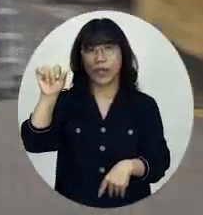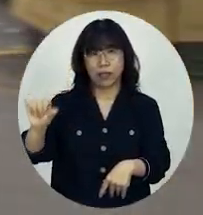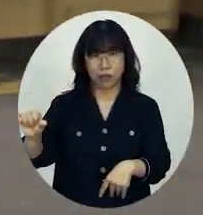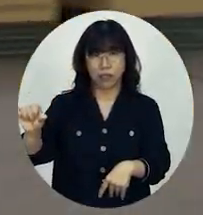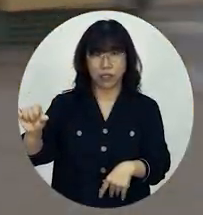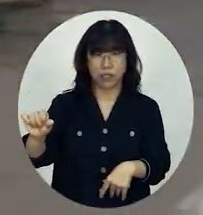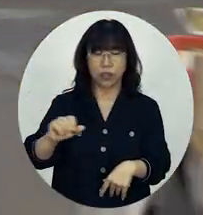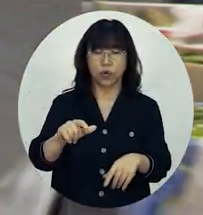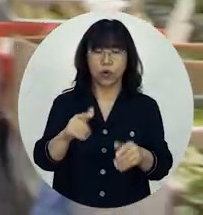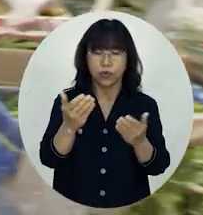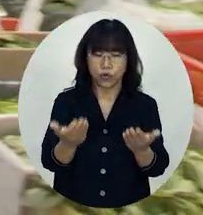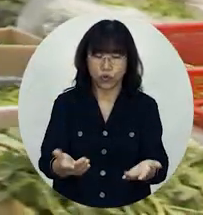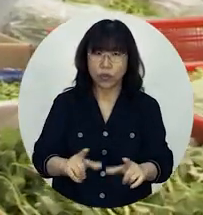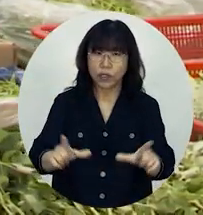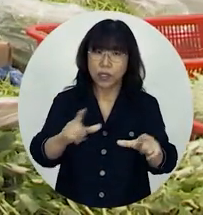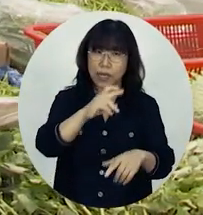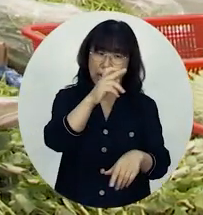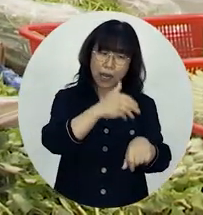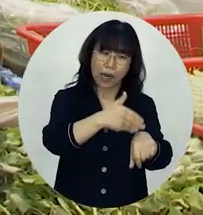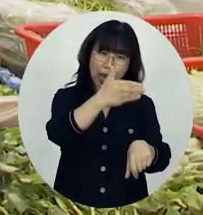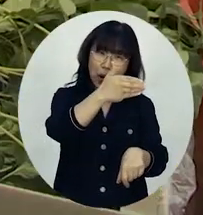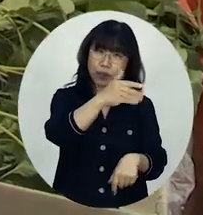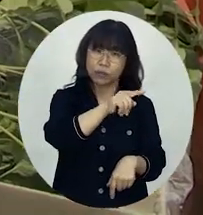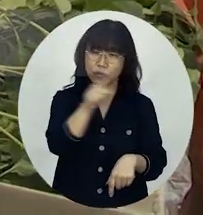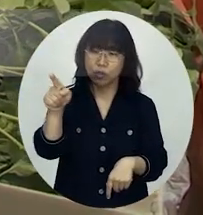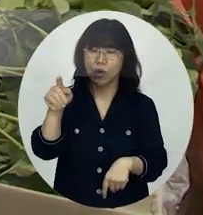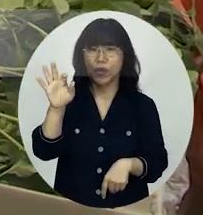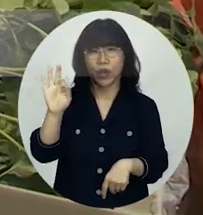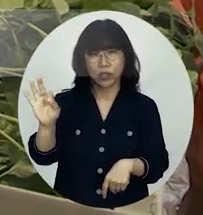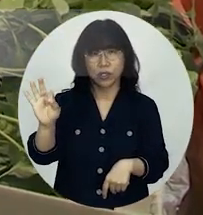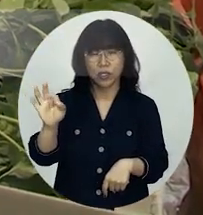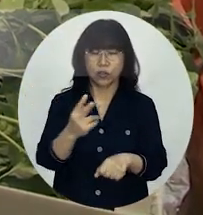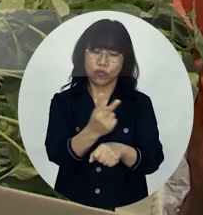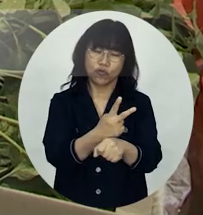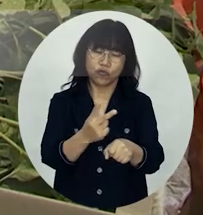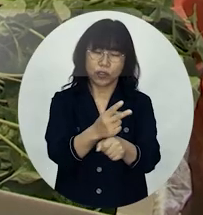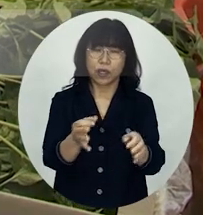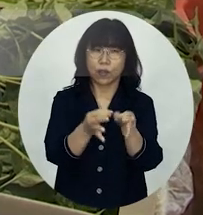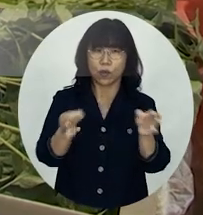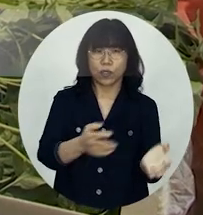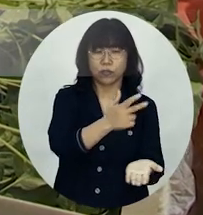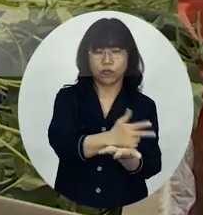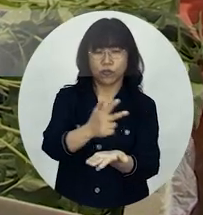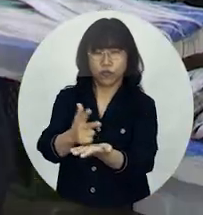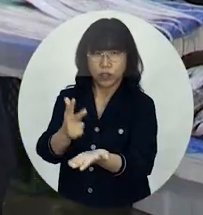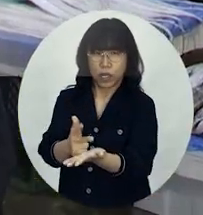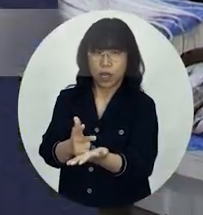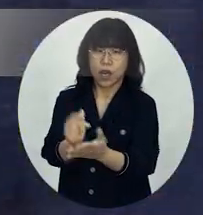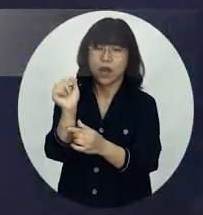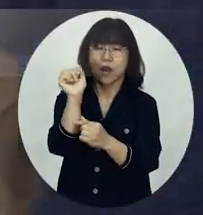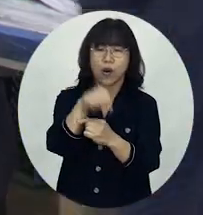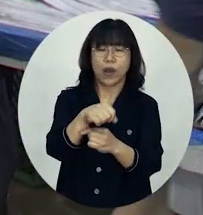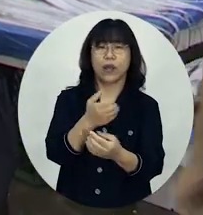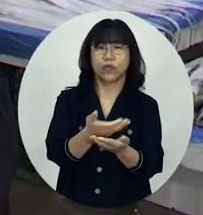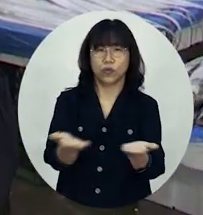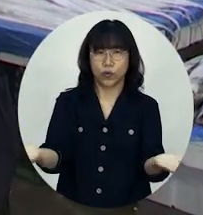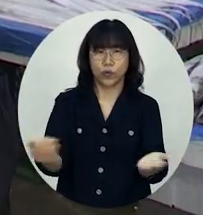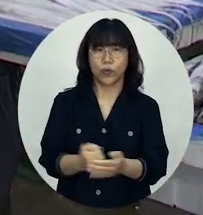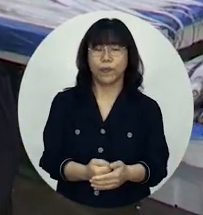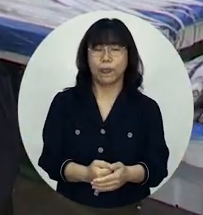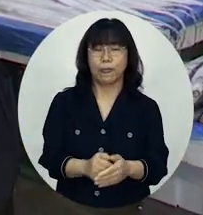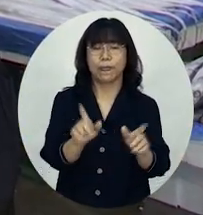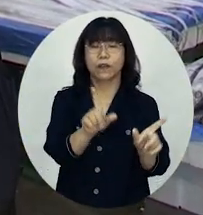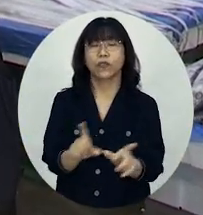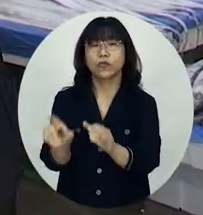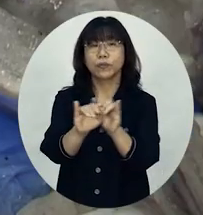휴일은 오전 9시부터 오후 10시까지 2시간 인 의 주차를 1시적으로 허용합니다 또 국민들이